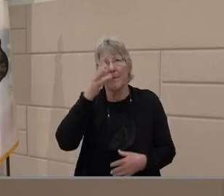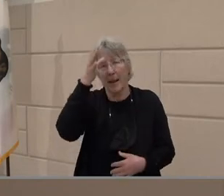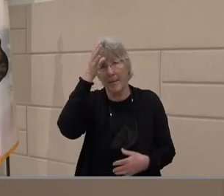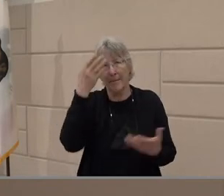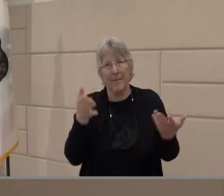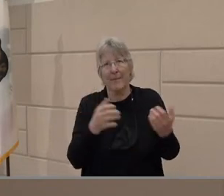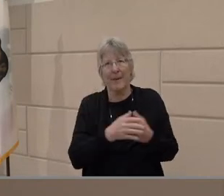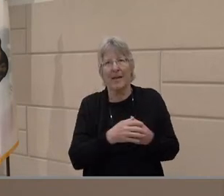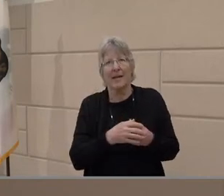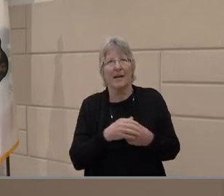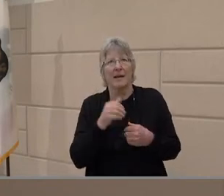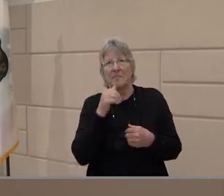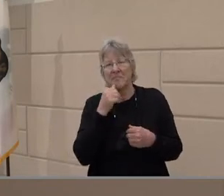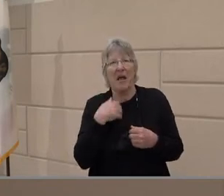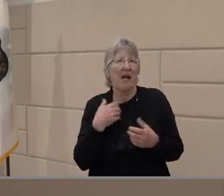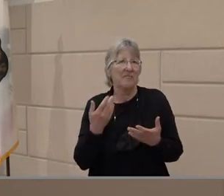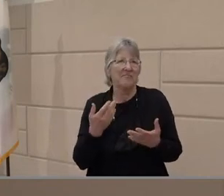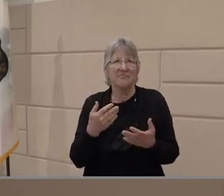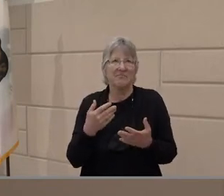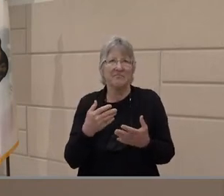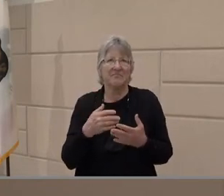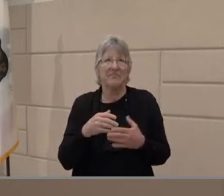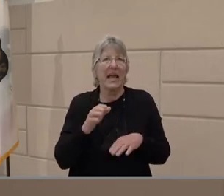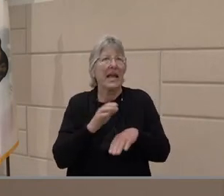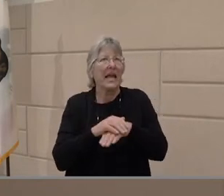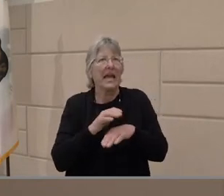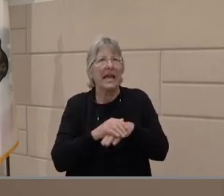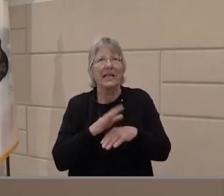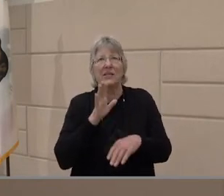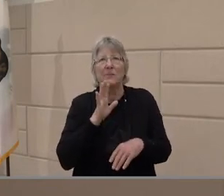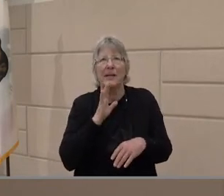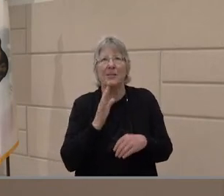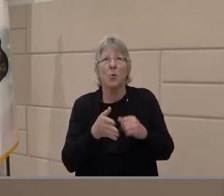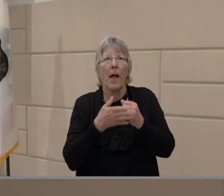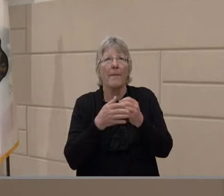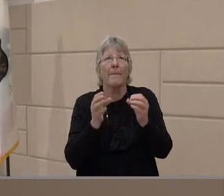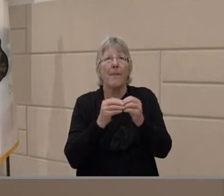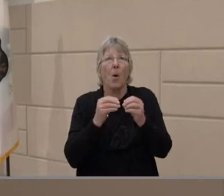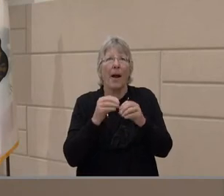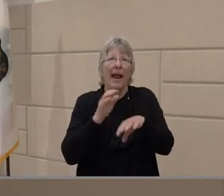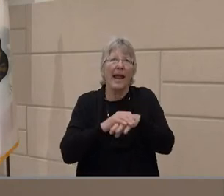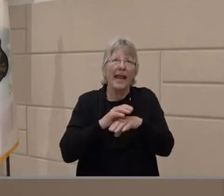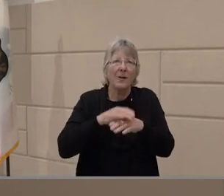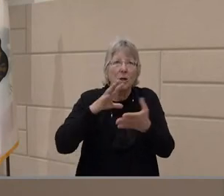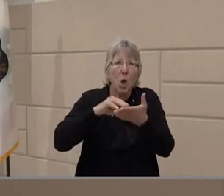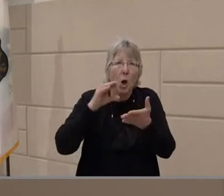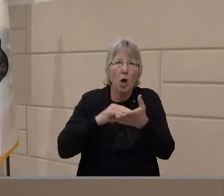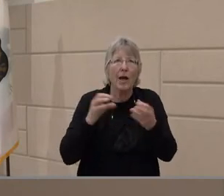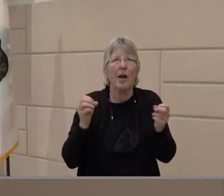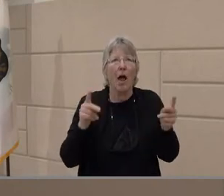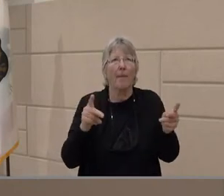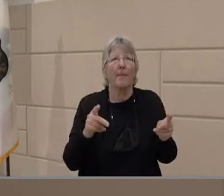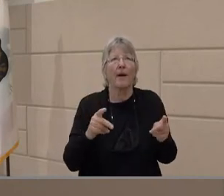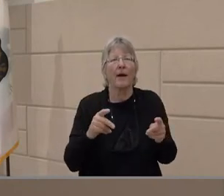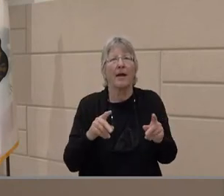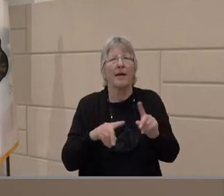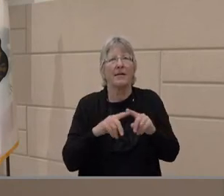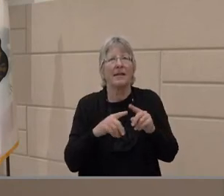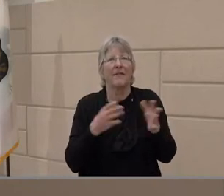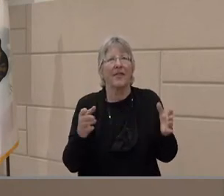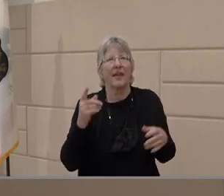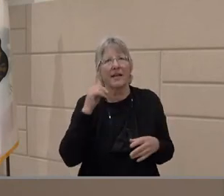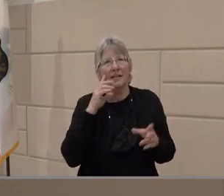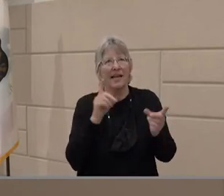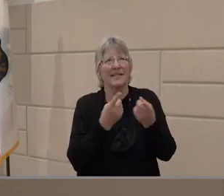ม่เอาเมียนดาเมดาตะตูจมนุยได้เปซาอังกฤษนั่งคิมมันแม่นคิมเปซากำนาระบกอดในไ